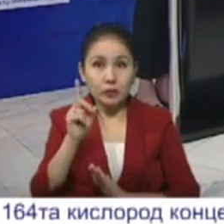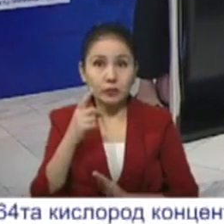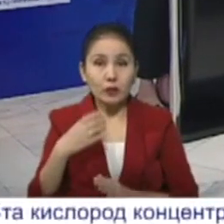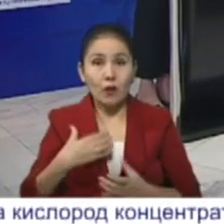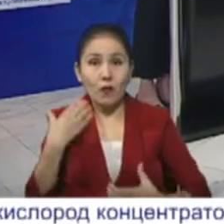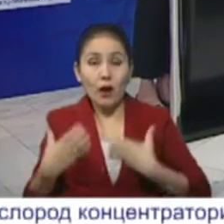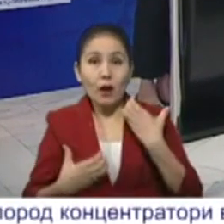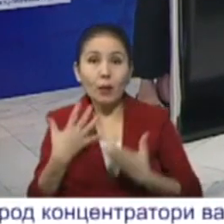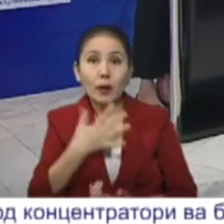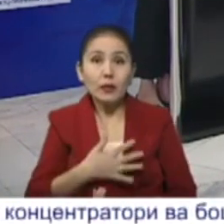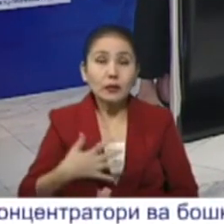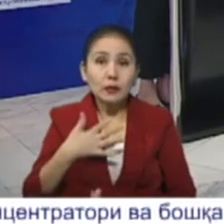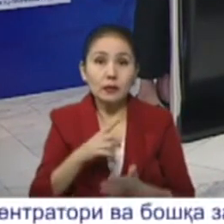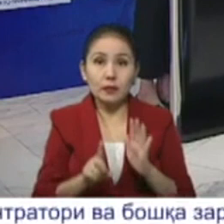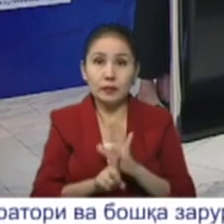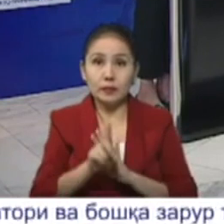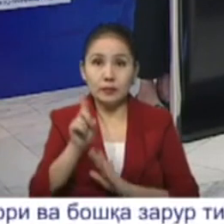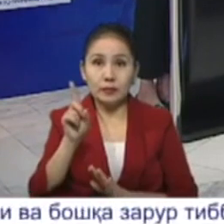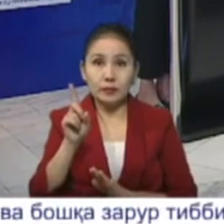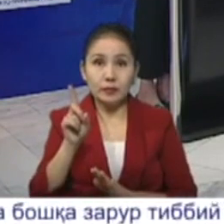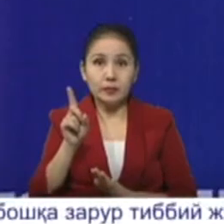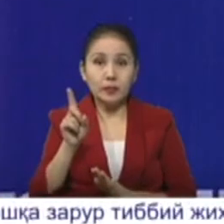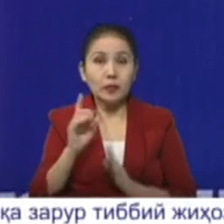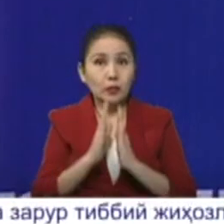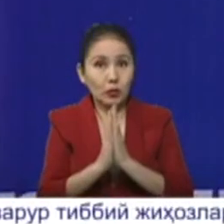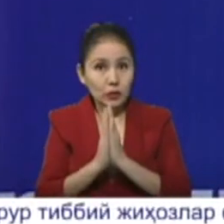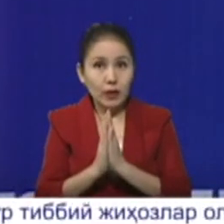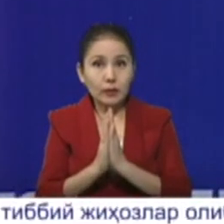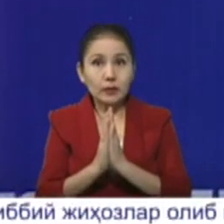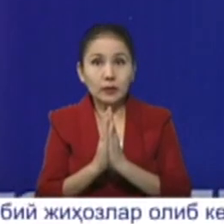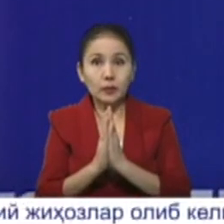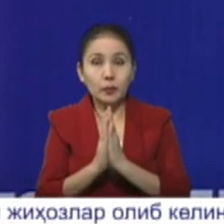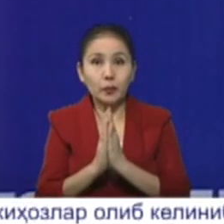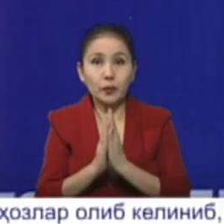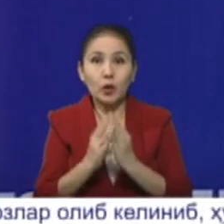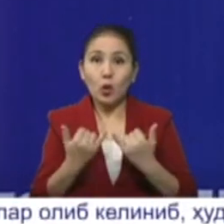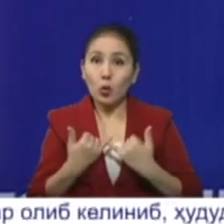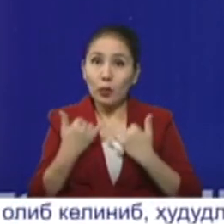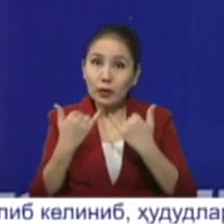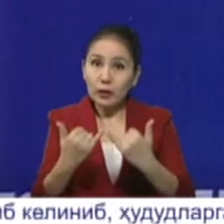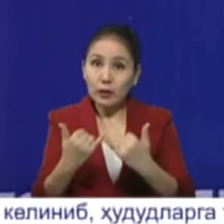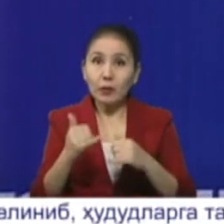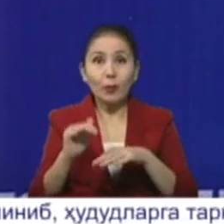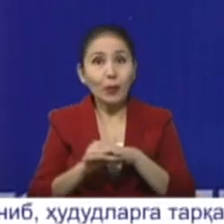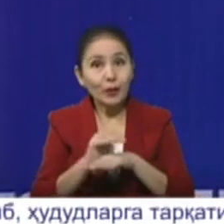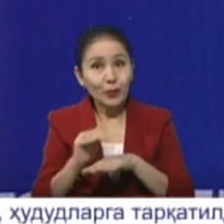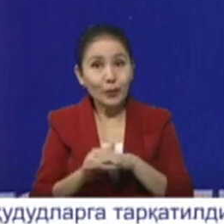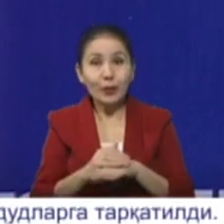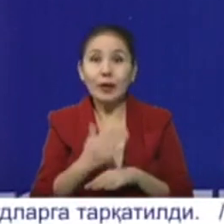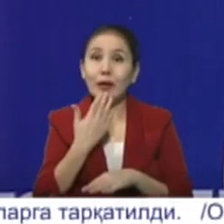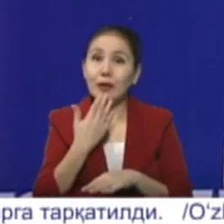Vahimaga tushmoqda. Vahimaga tushmoqdalar. Men iltimos qilardimki, hurmatli, mehribon,